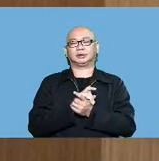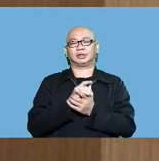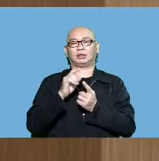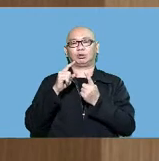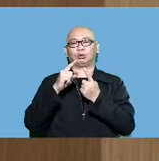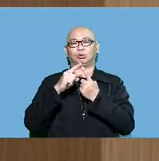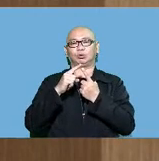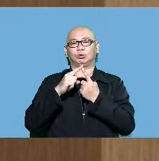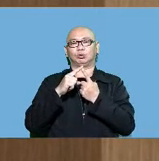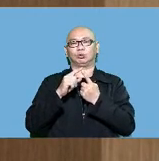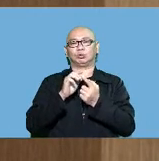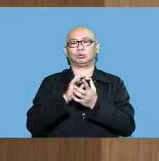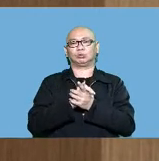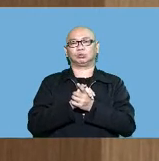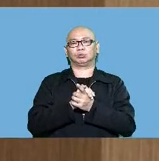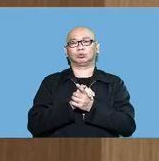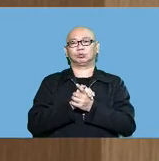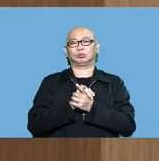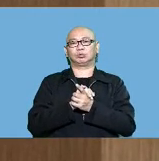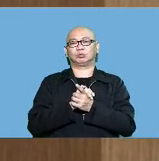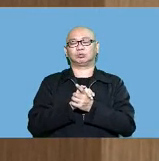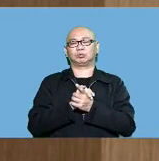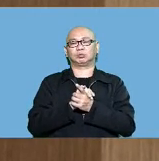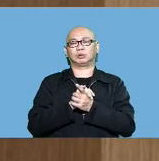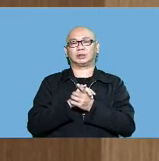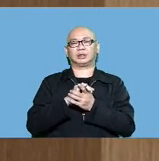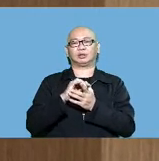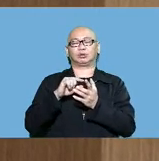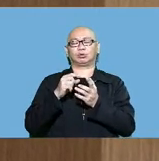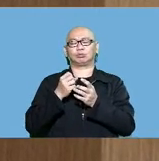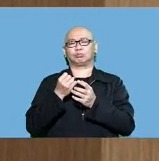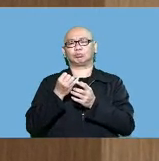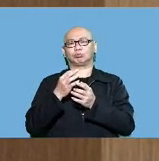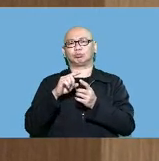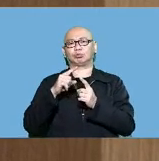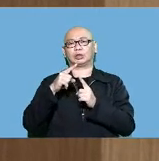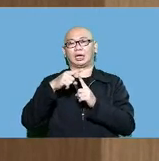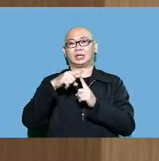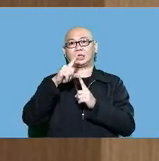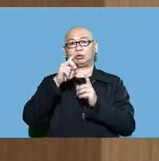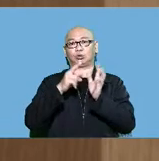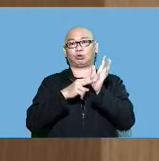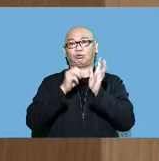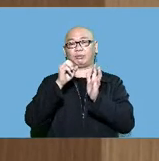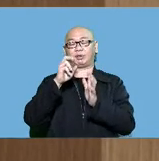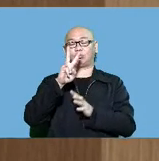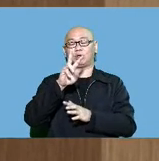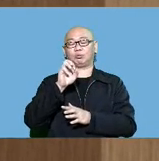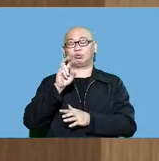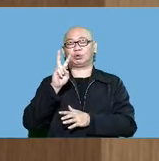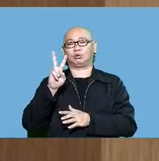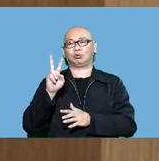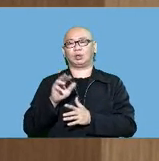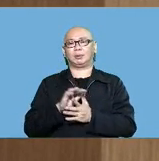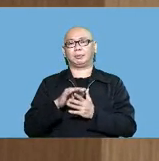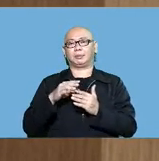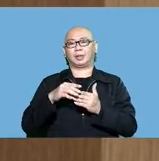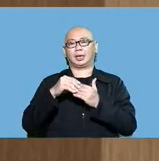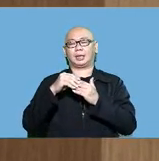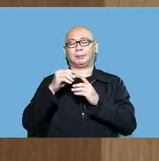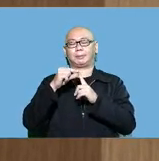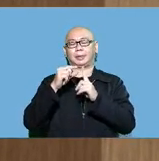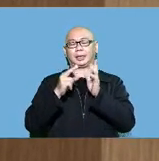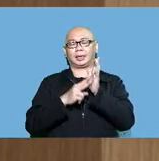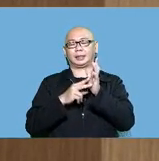kesatu, terhitung mulai tanggal 1 November 2022, mengangkat pegawai